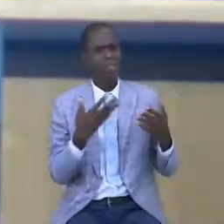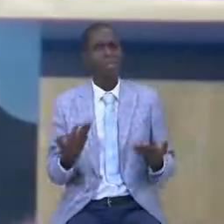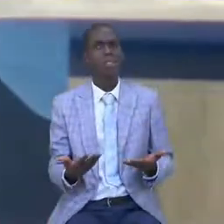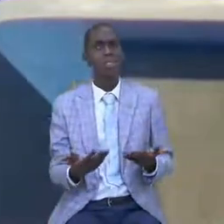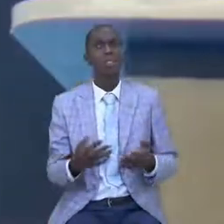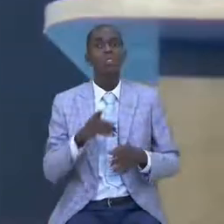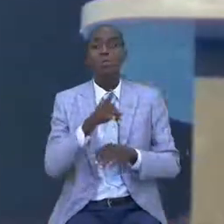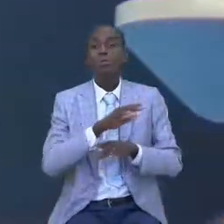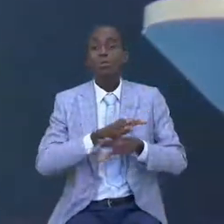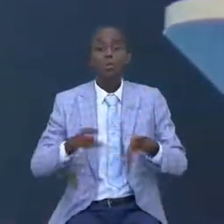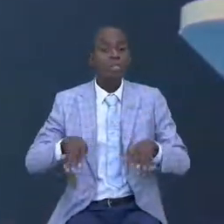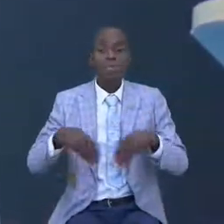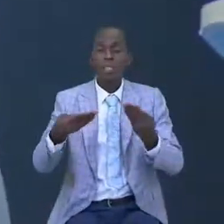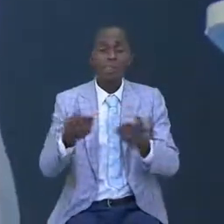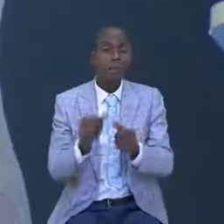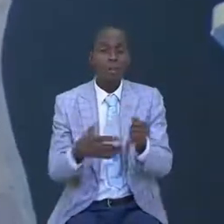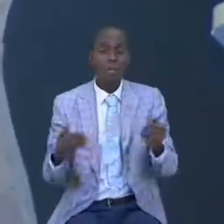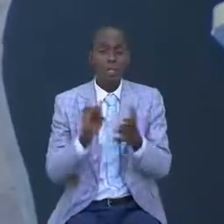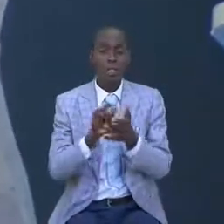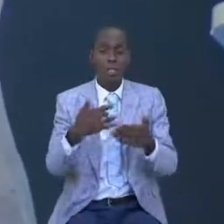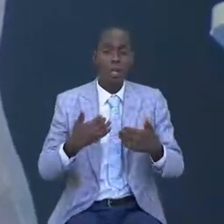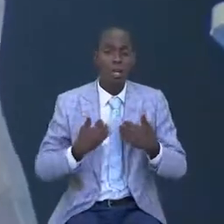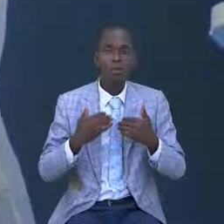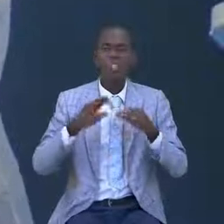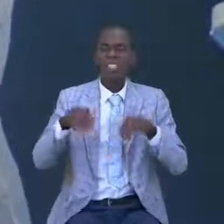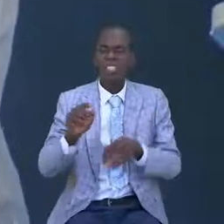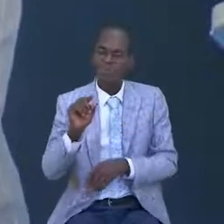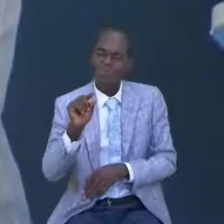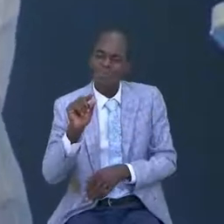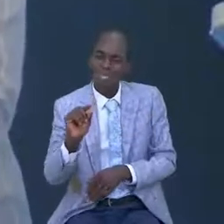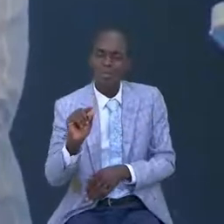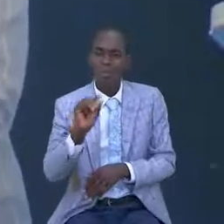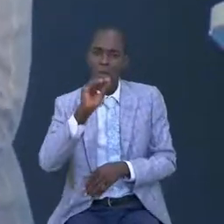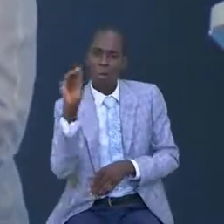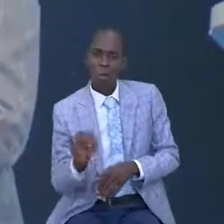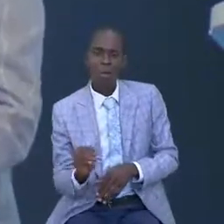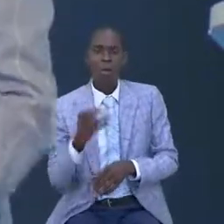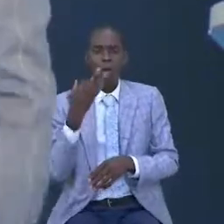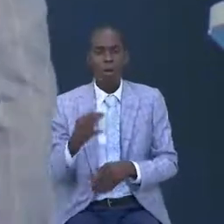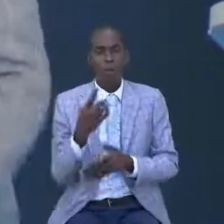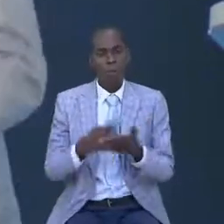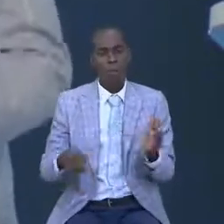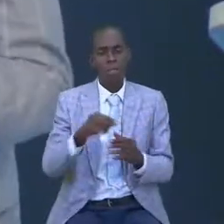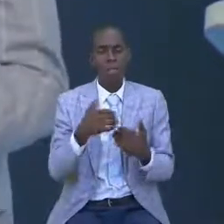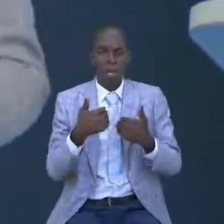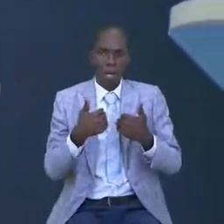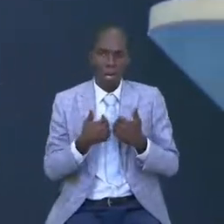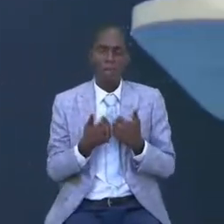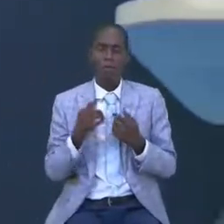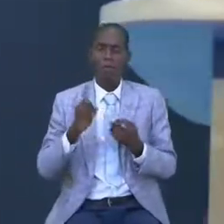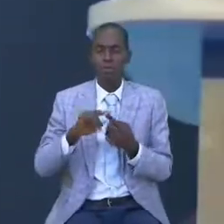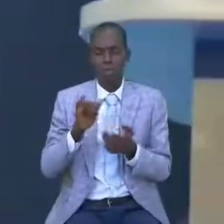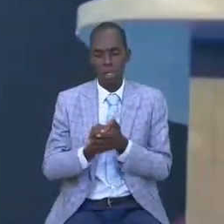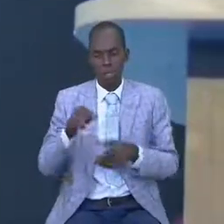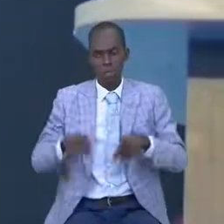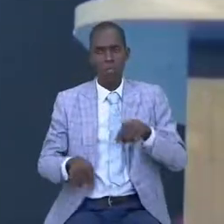pas, s'il demande or, où est l'argent, les gens ne donnent pas tout ce qu'ils ont. Ils donnent